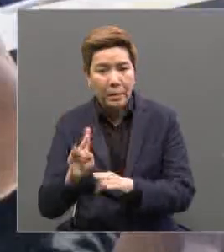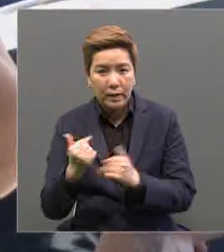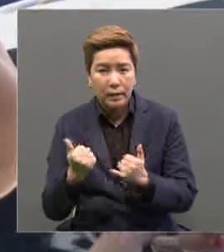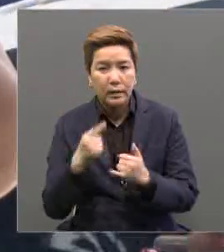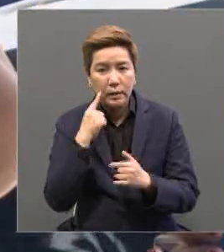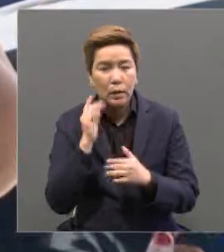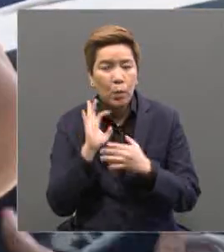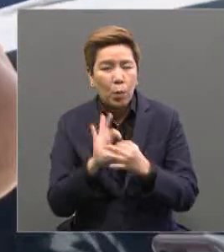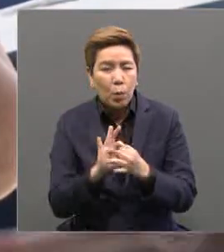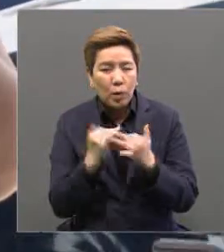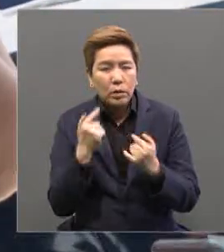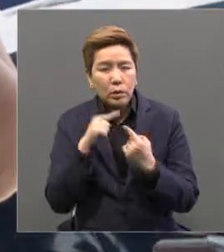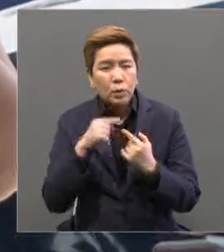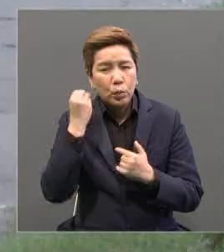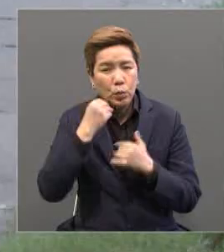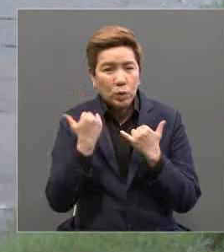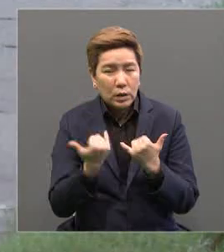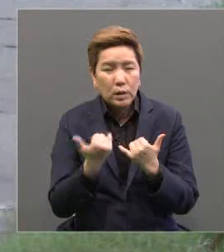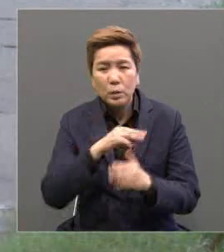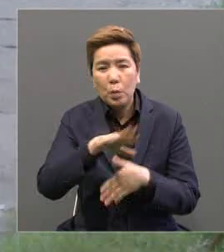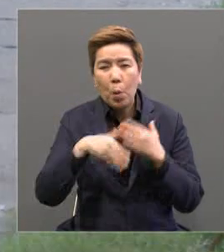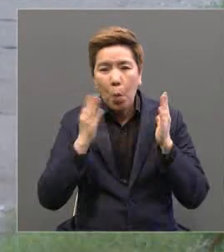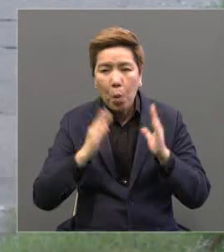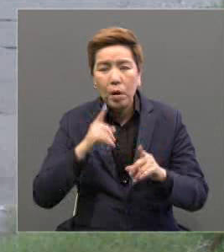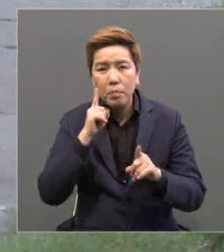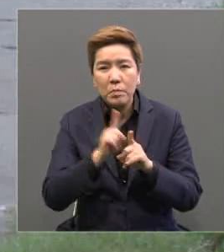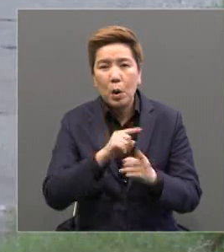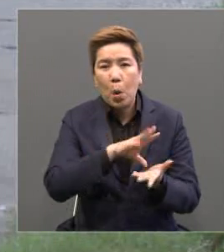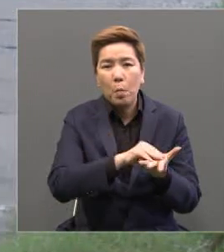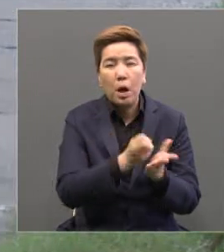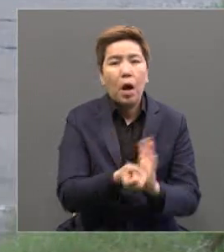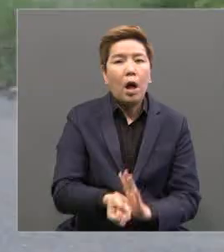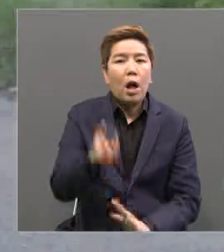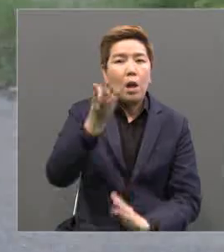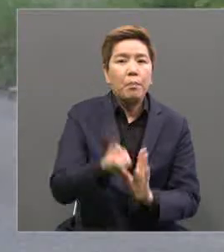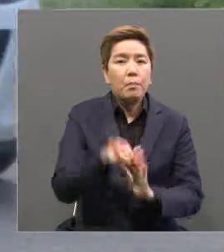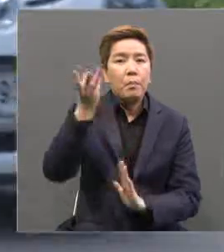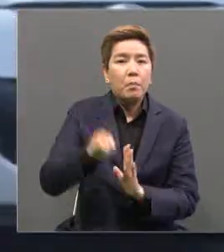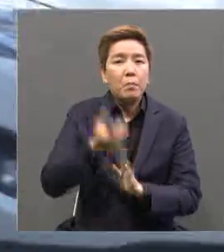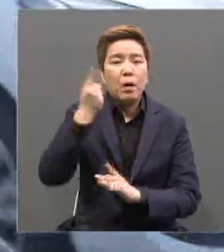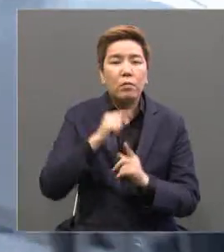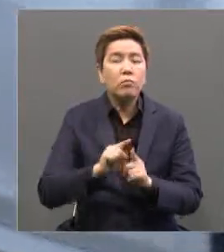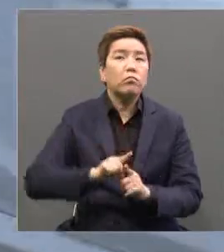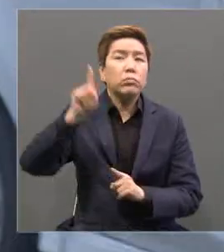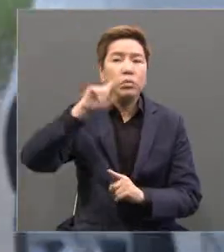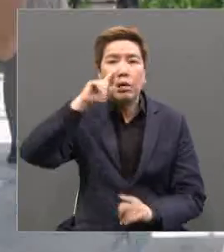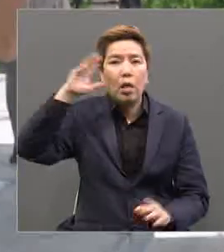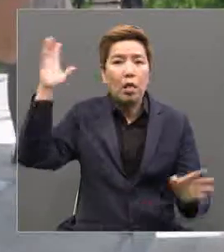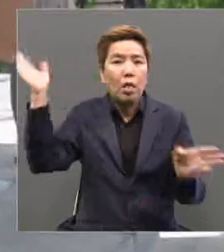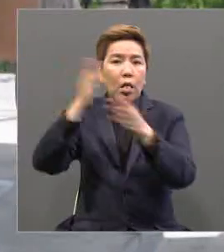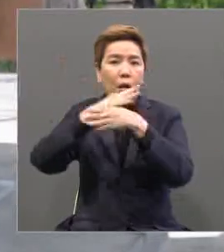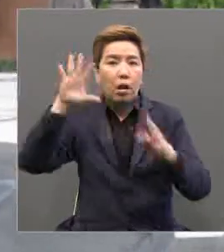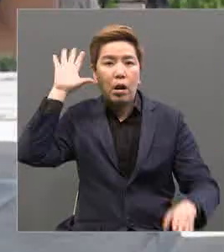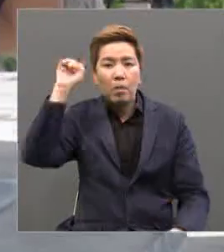วนความกังวลที่ว่าทุกวันนี้ผู้คนต่างอัปโหลดข้อมูลขึ้นบนคลาวด์ไม่สามารถจับต้องได้นั้นเจ้าหน้า